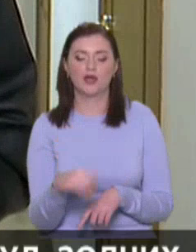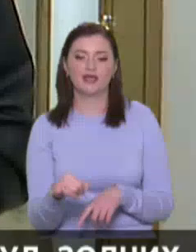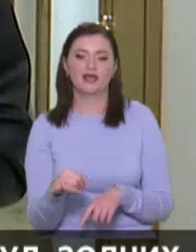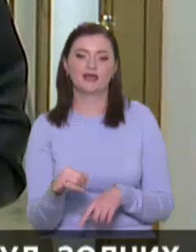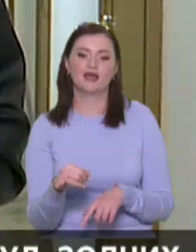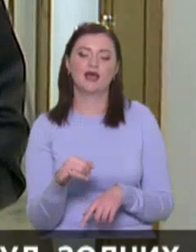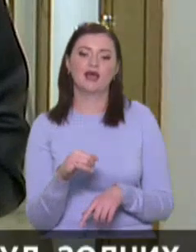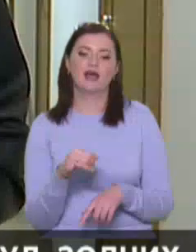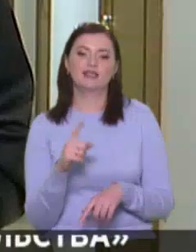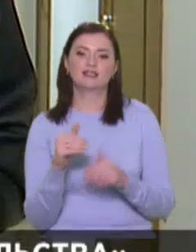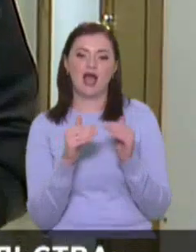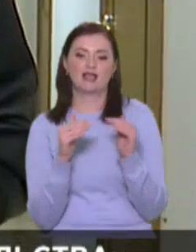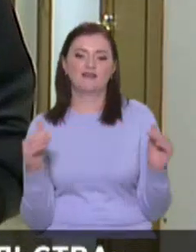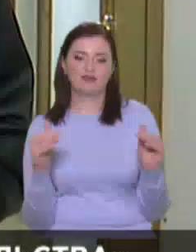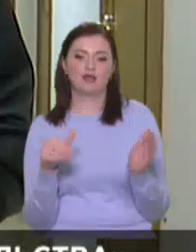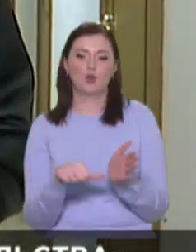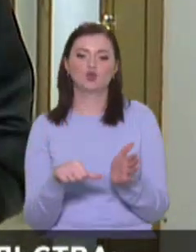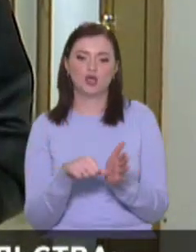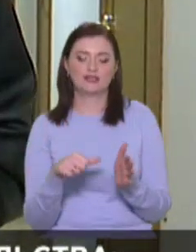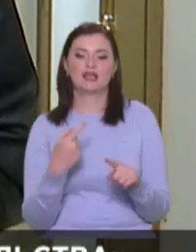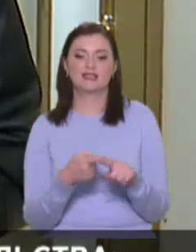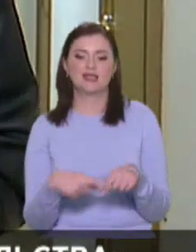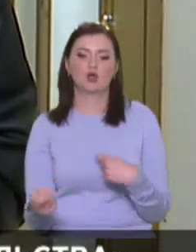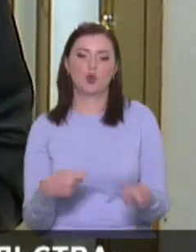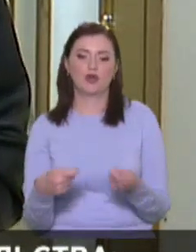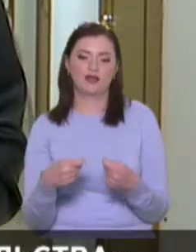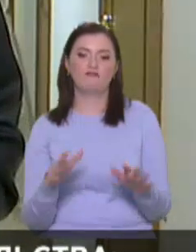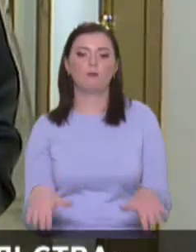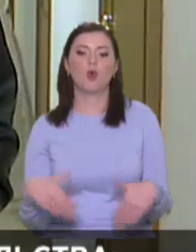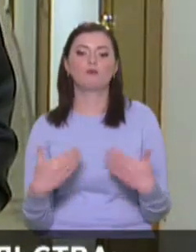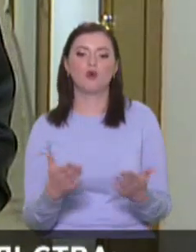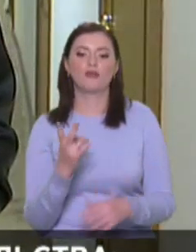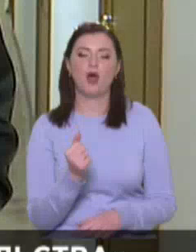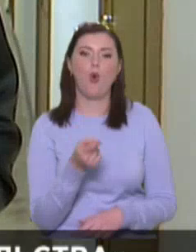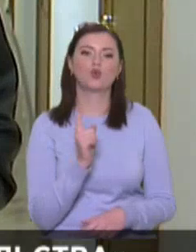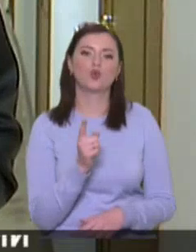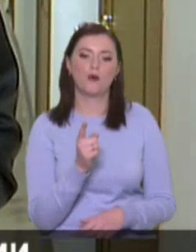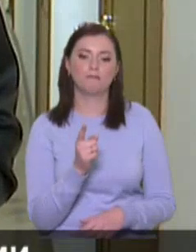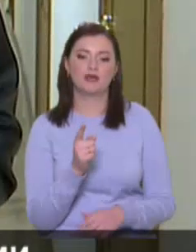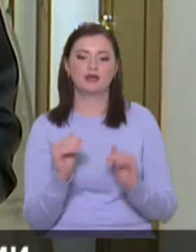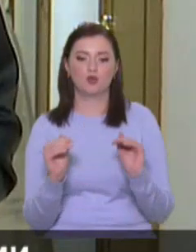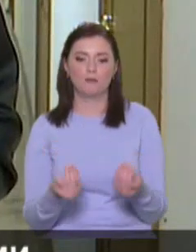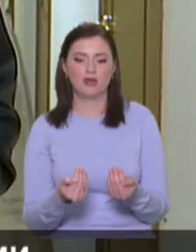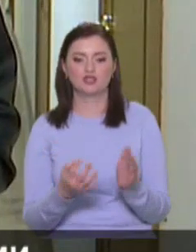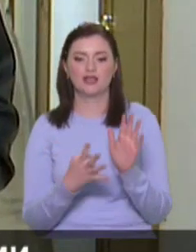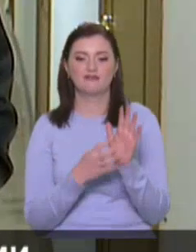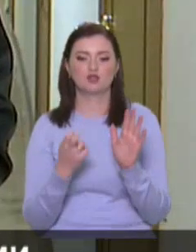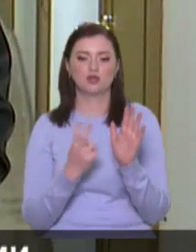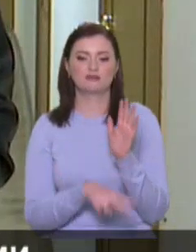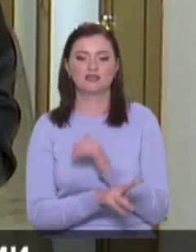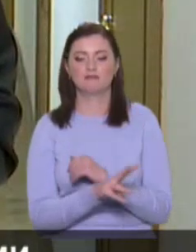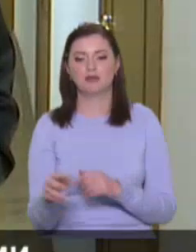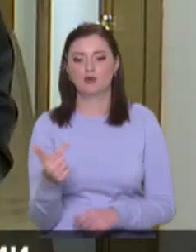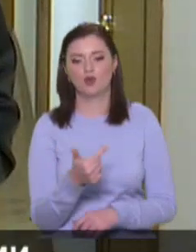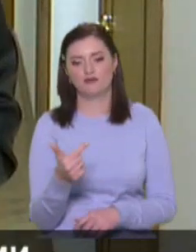другий за рівнем учасник ось цих торгів пропонував на одну копійку якраз таки менше, 970 мільйонів